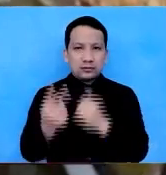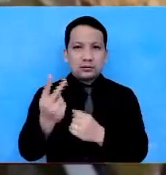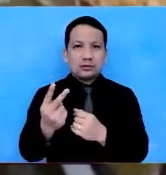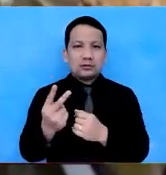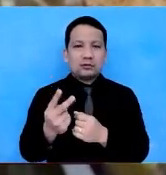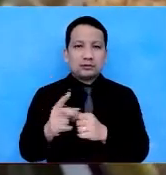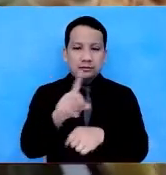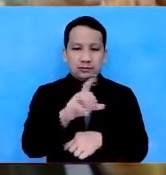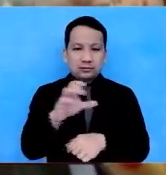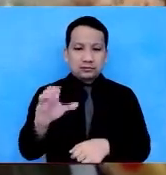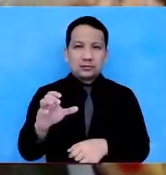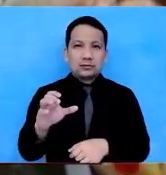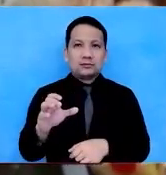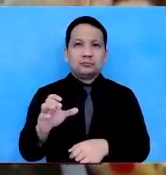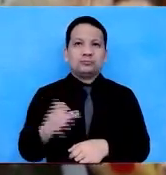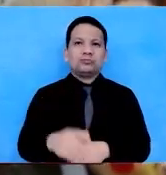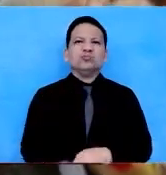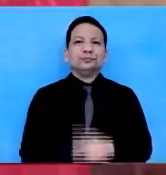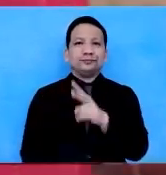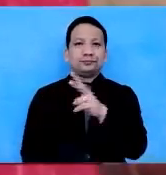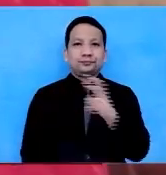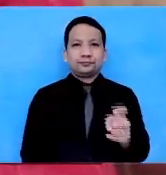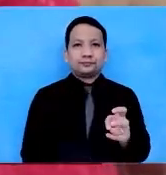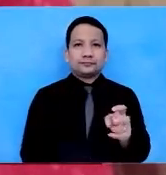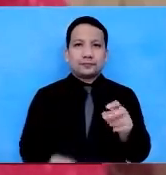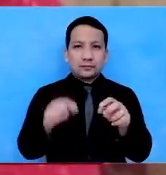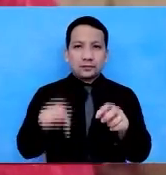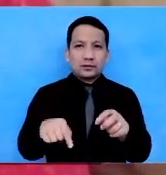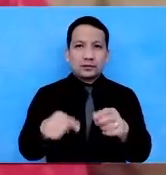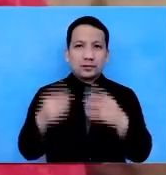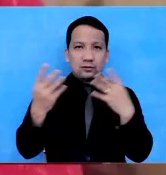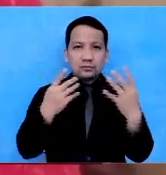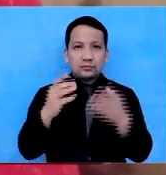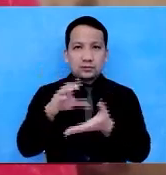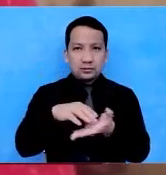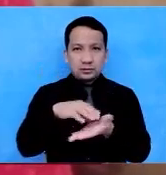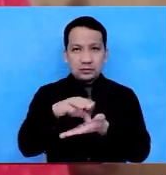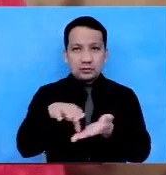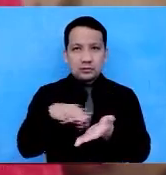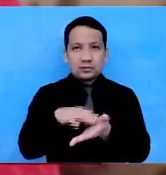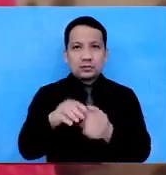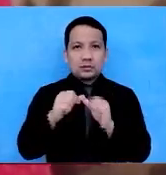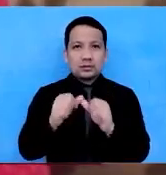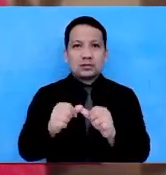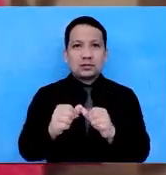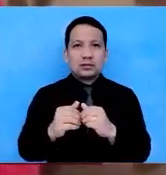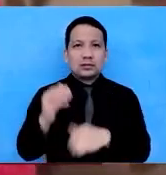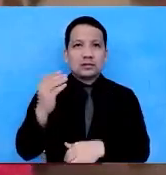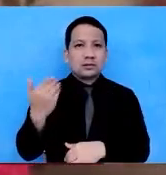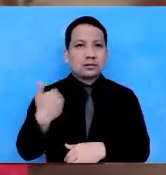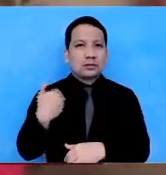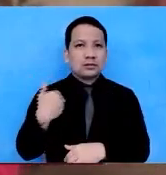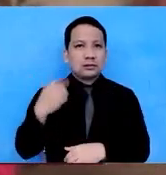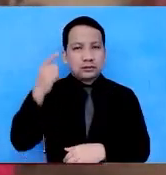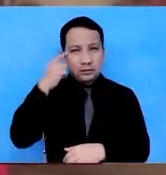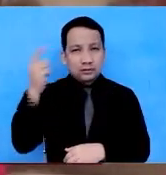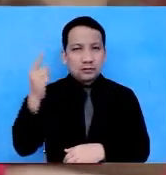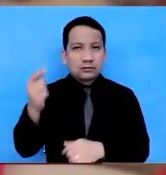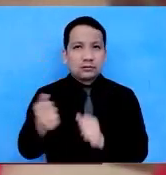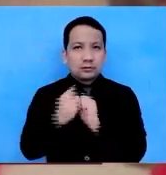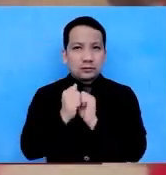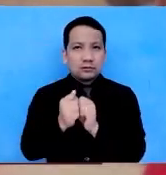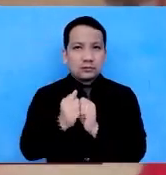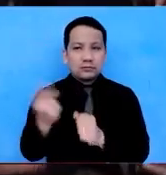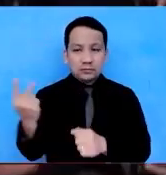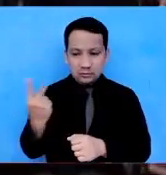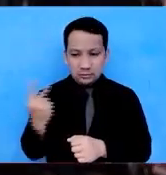na 100, 200 ang nilagay sa kanilang birthday cake. Ang sabi ni Francesca, hindi nila na-imagine na magkasama pa rin silang